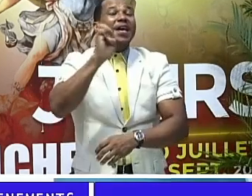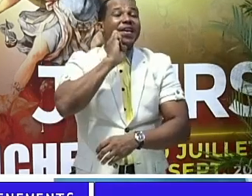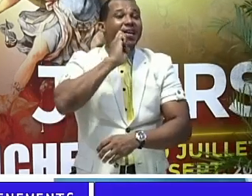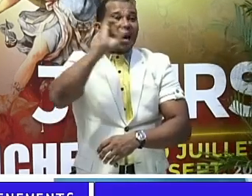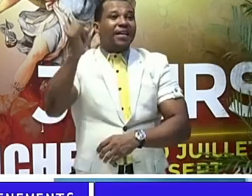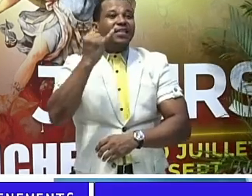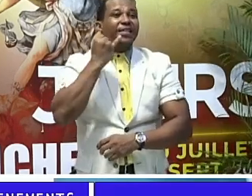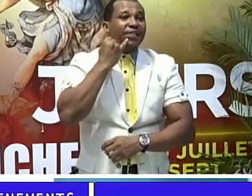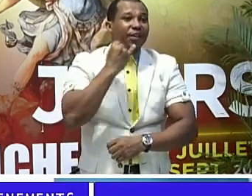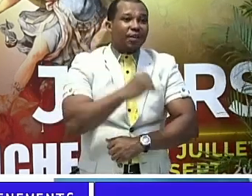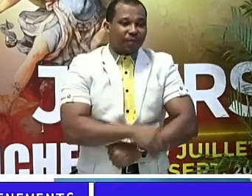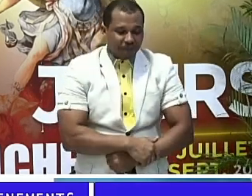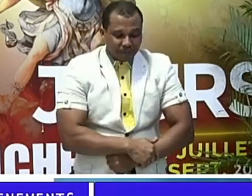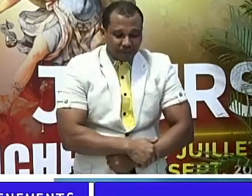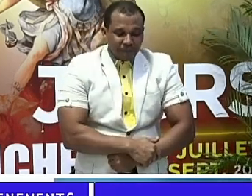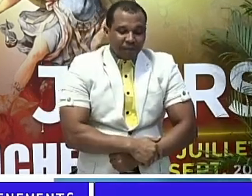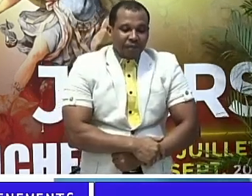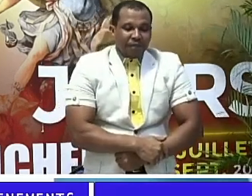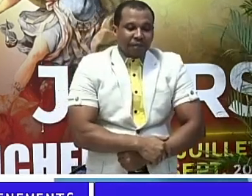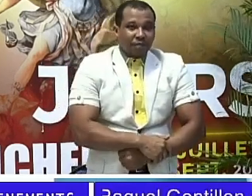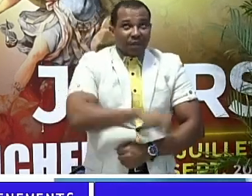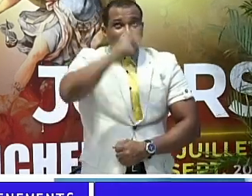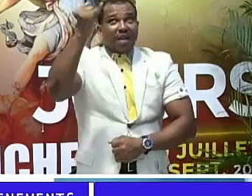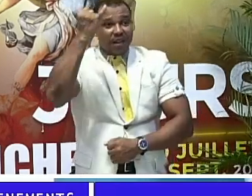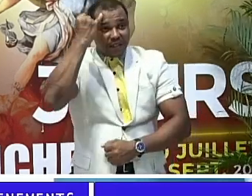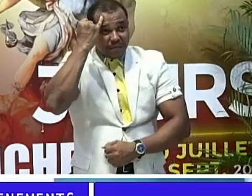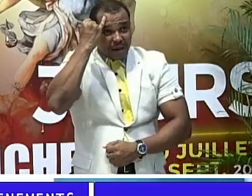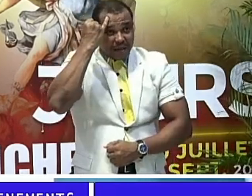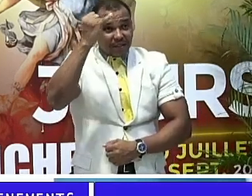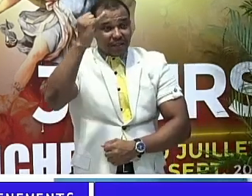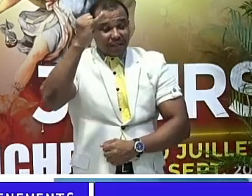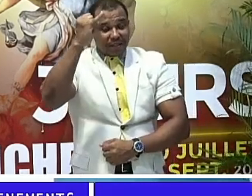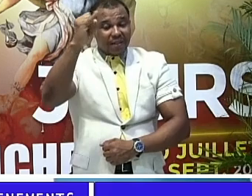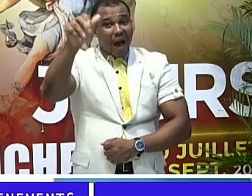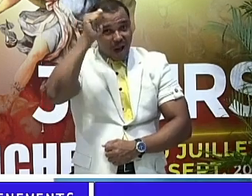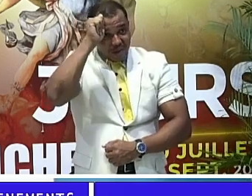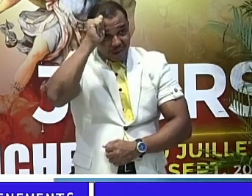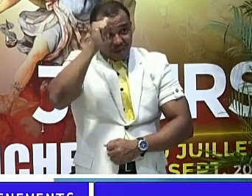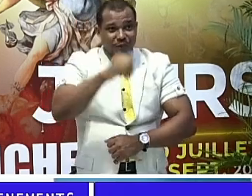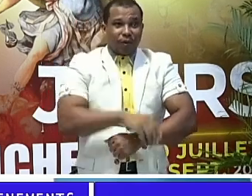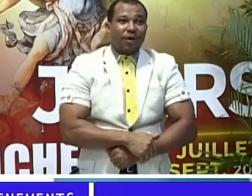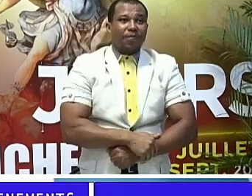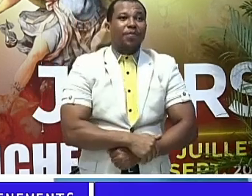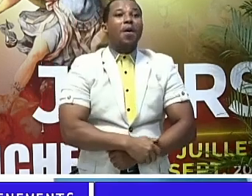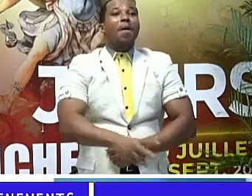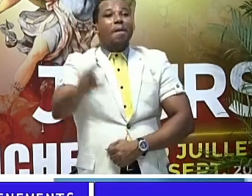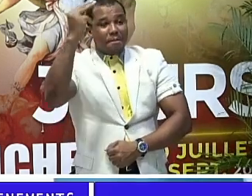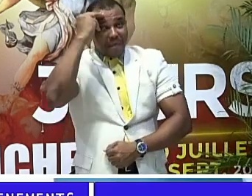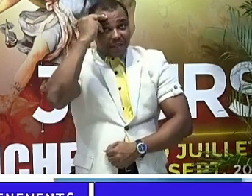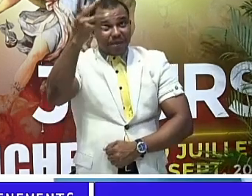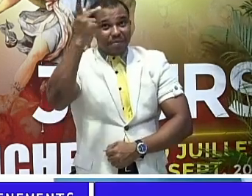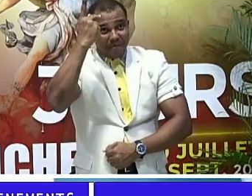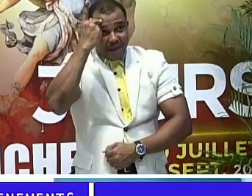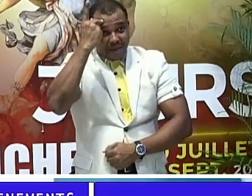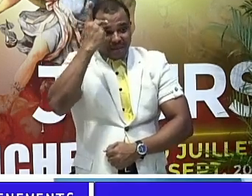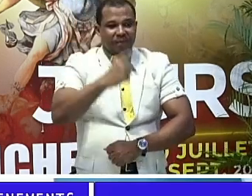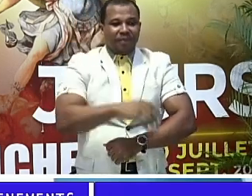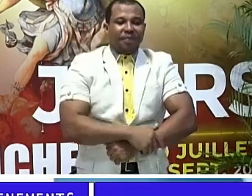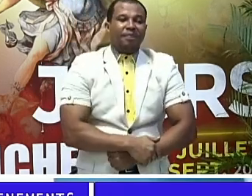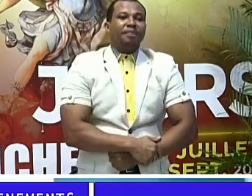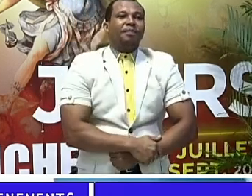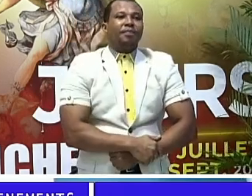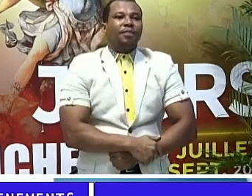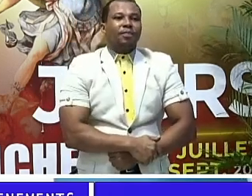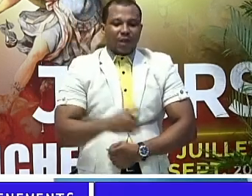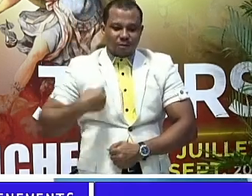Armande Gobert, Chiriès, Jean-Baptiste Olaf Antoine, Maxime Pierre.